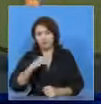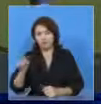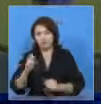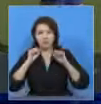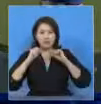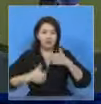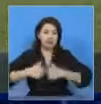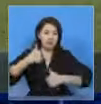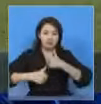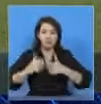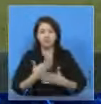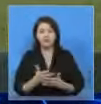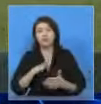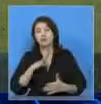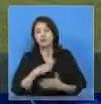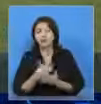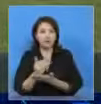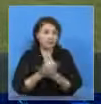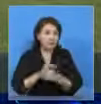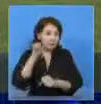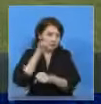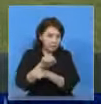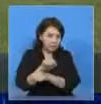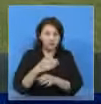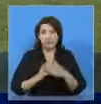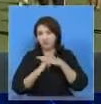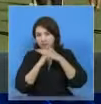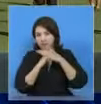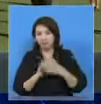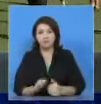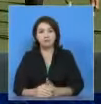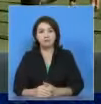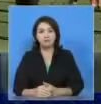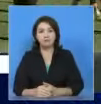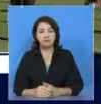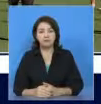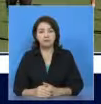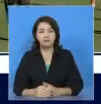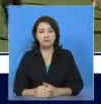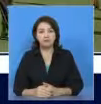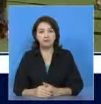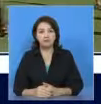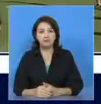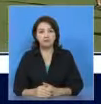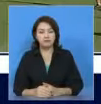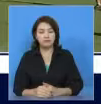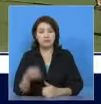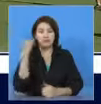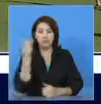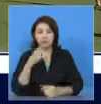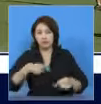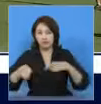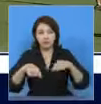соревнованиях и спортсмены не собираются останавливаться на достигнутом было дано а вот автор нам прошла интерес к футболу